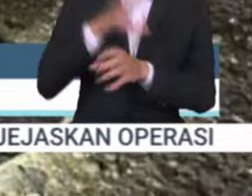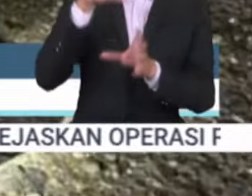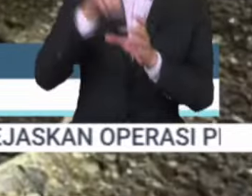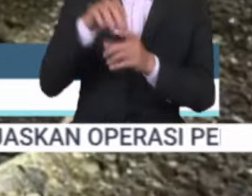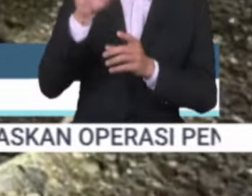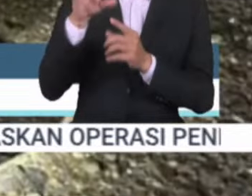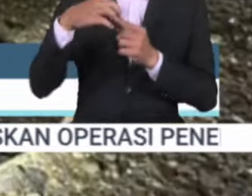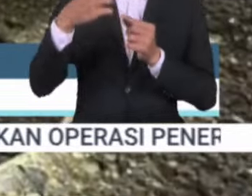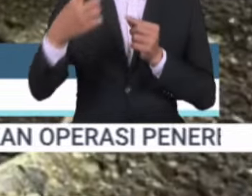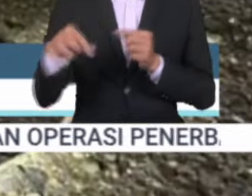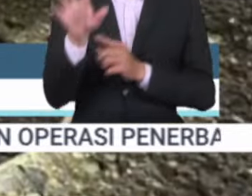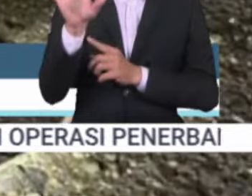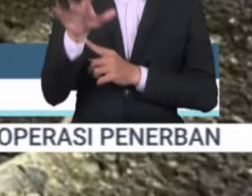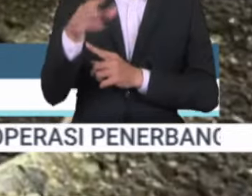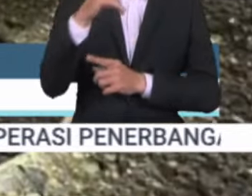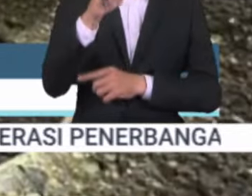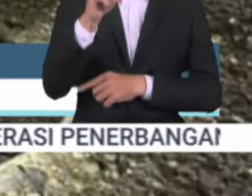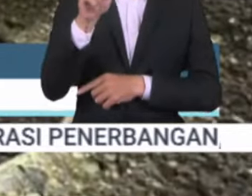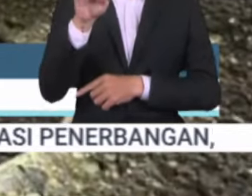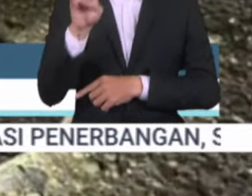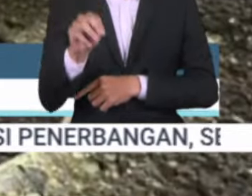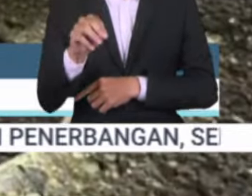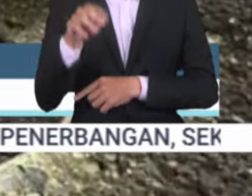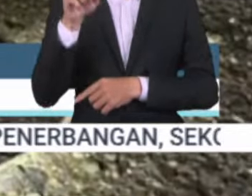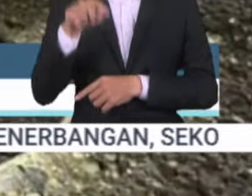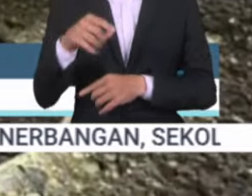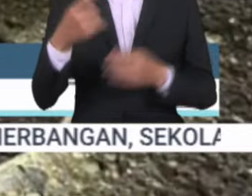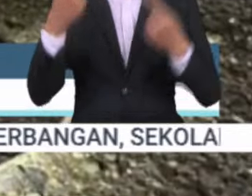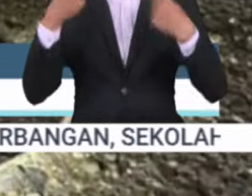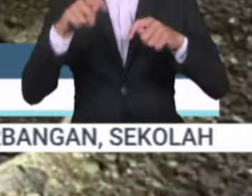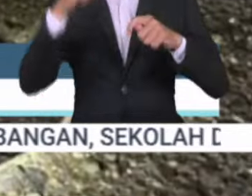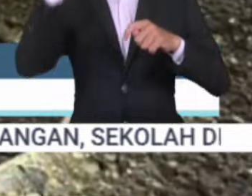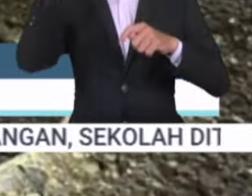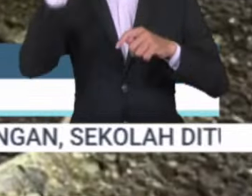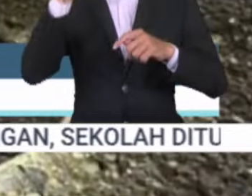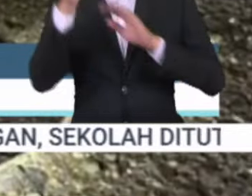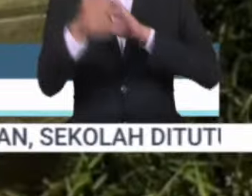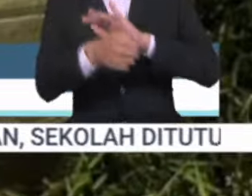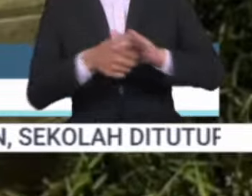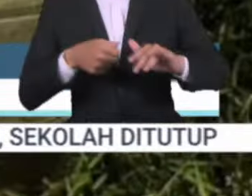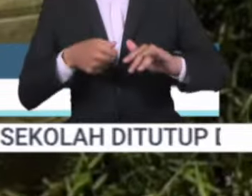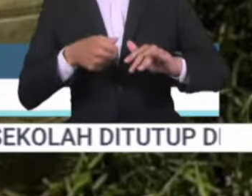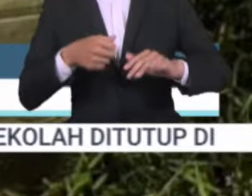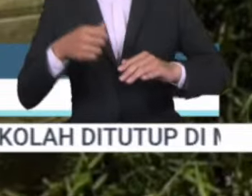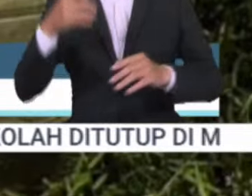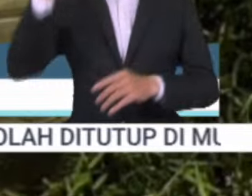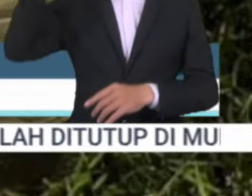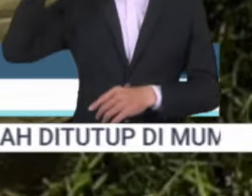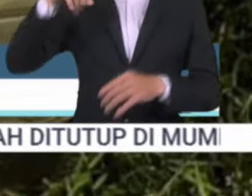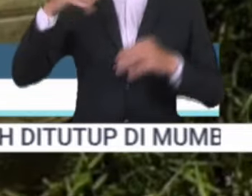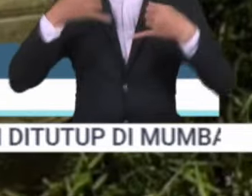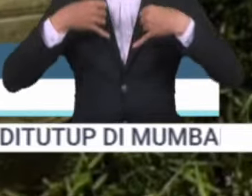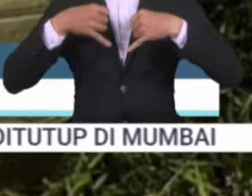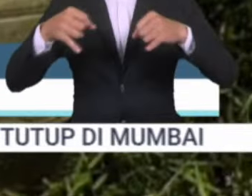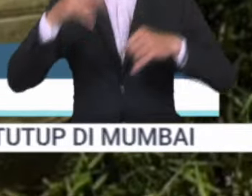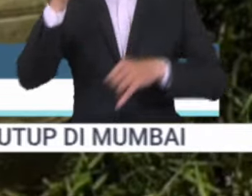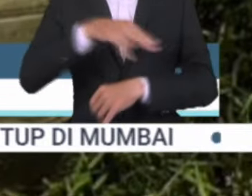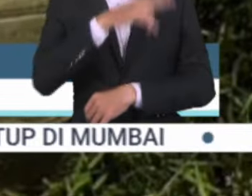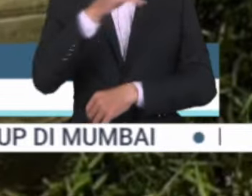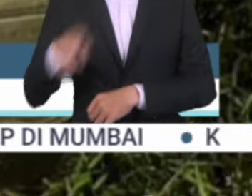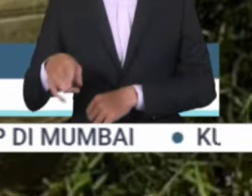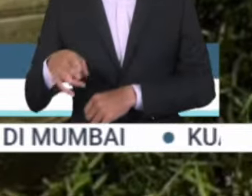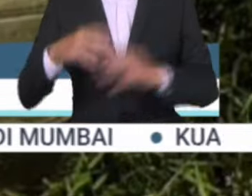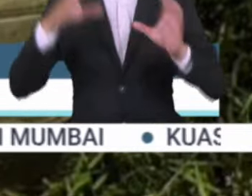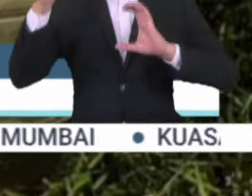mengandungi daun ketum. Soal siasat daun ketum tersebut cuba diseludup ke negara jiran melalui laluan yang tidak sah. Kesemua pacuan 4